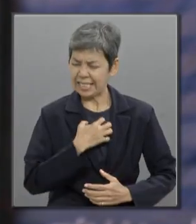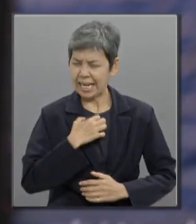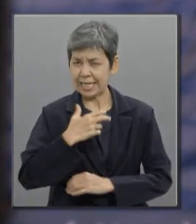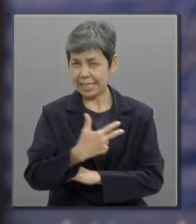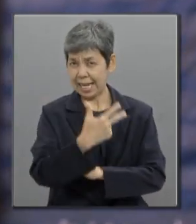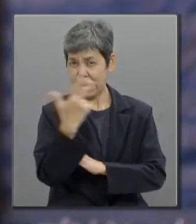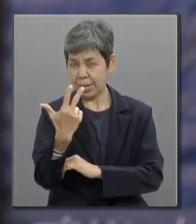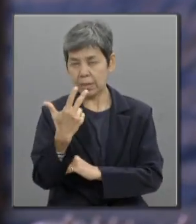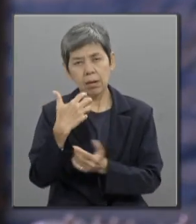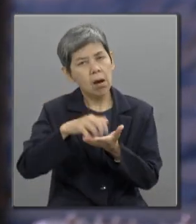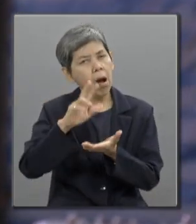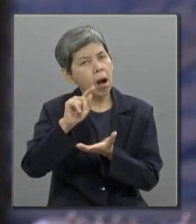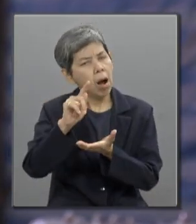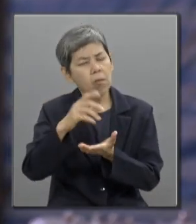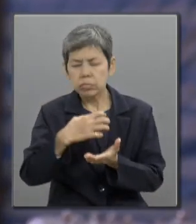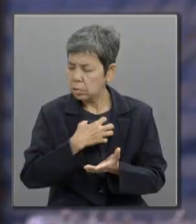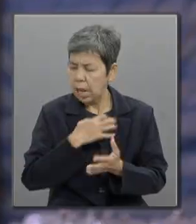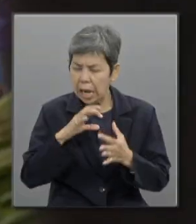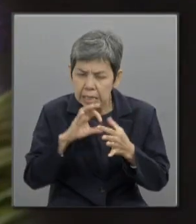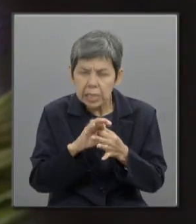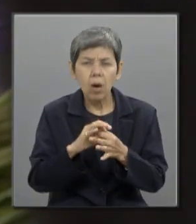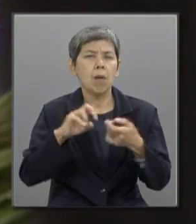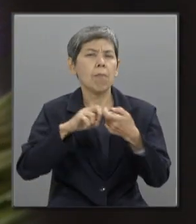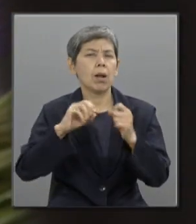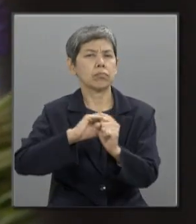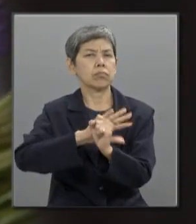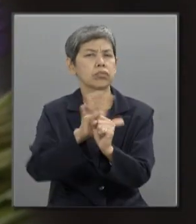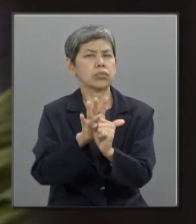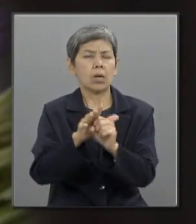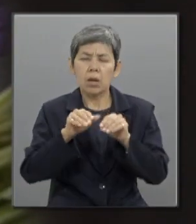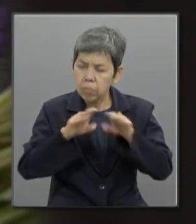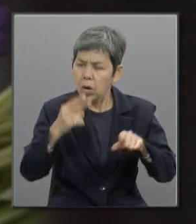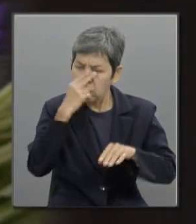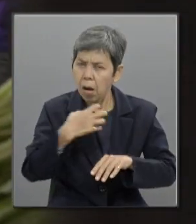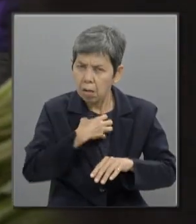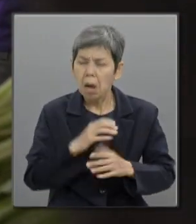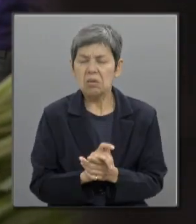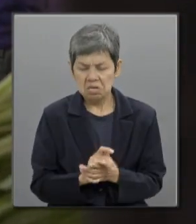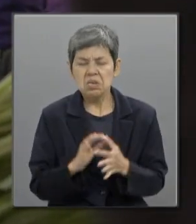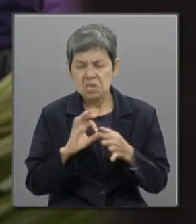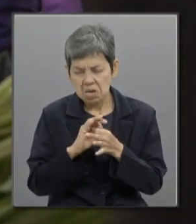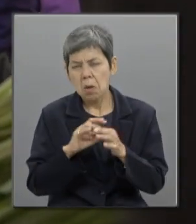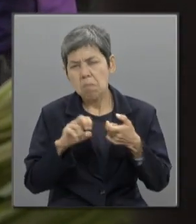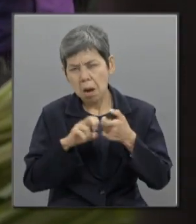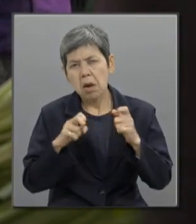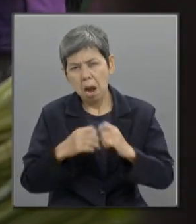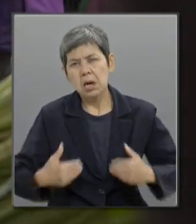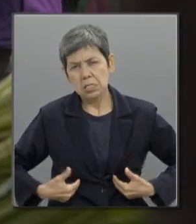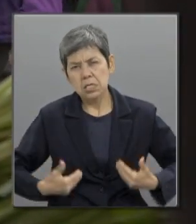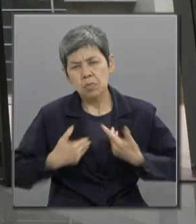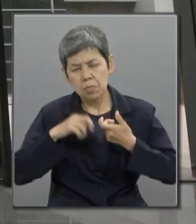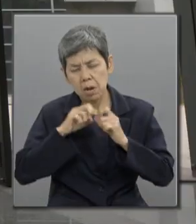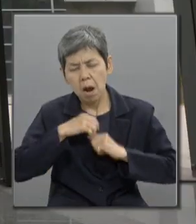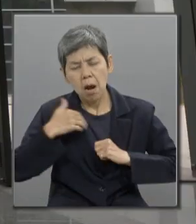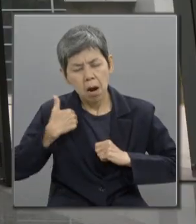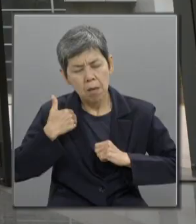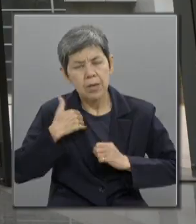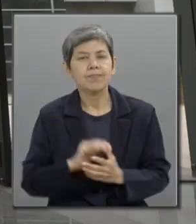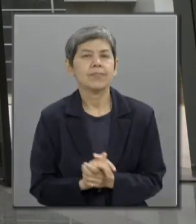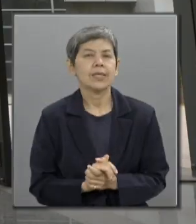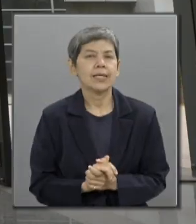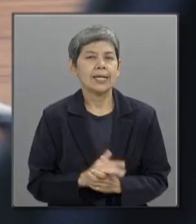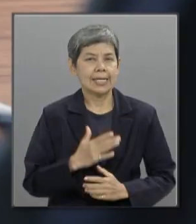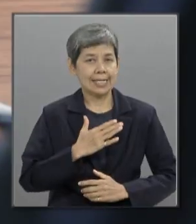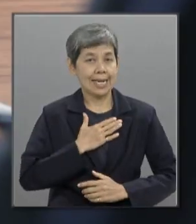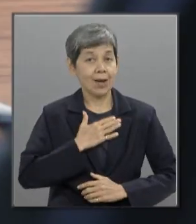ย PBS นำเสนอข้อมูลข่าวสารเกี่ยวกับวิกฤตโควิด-19 มากที่สุดเพราะมีผลกระทบต่อชีวิตหลายด้านค่ะรายการเปิ